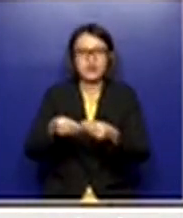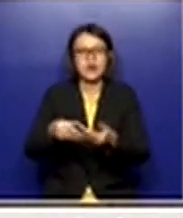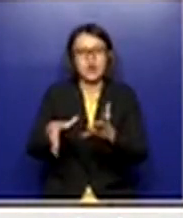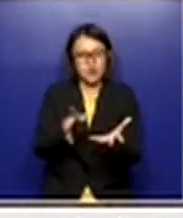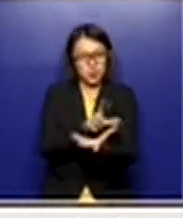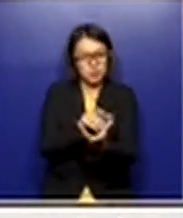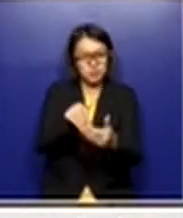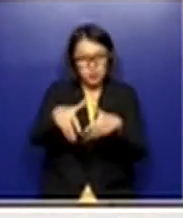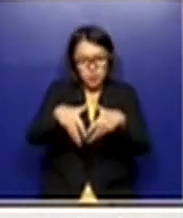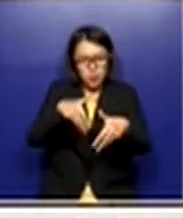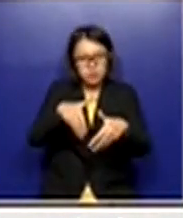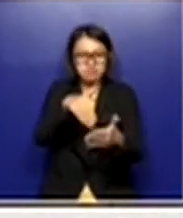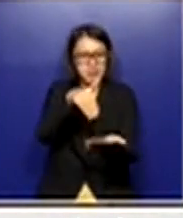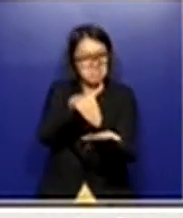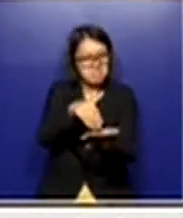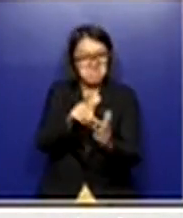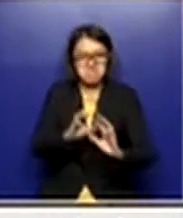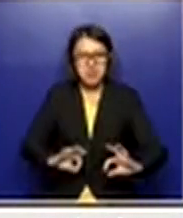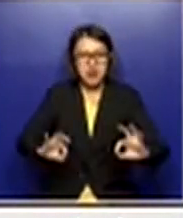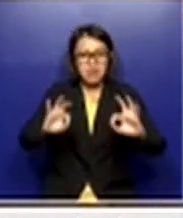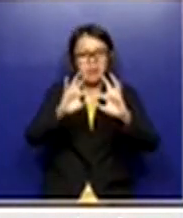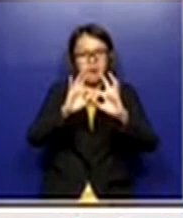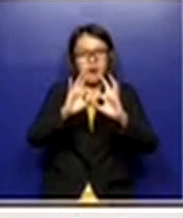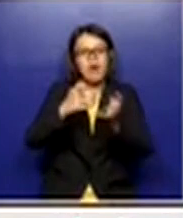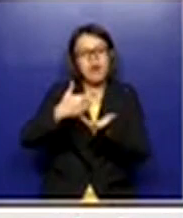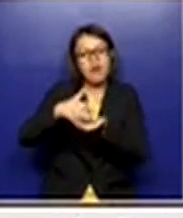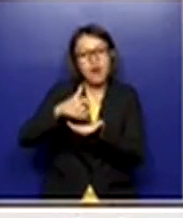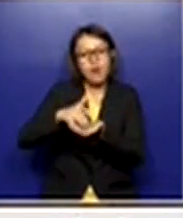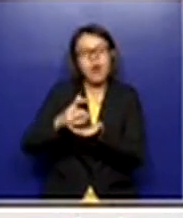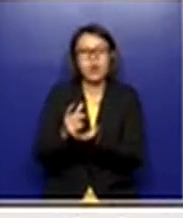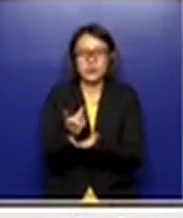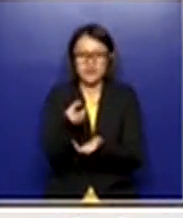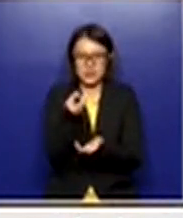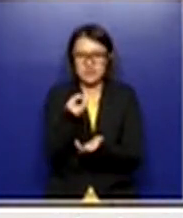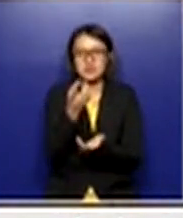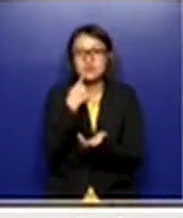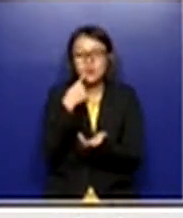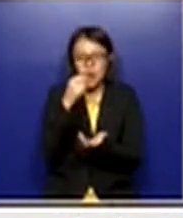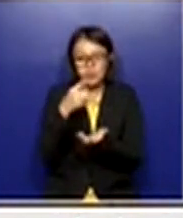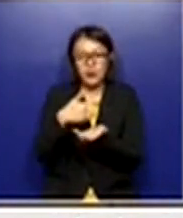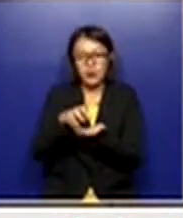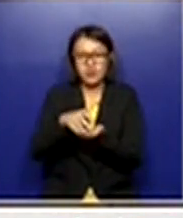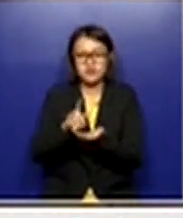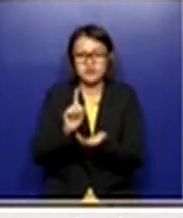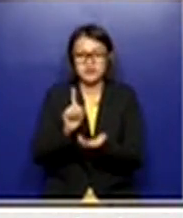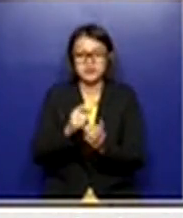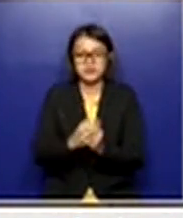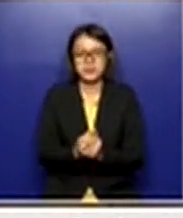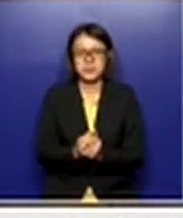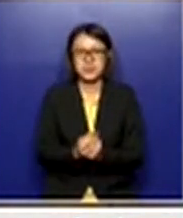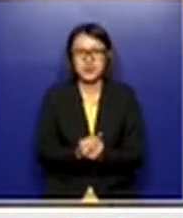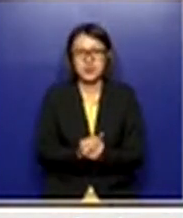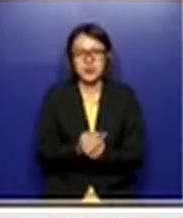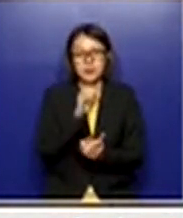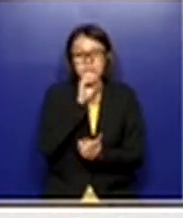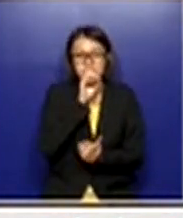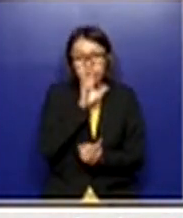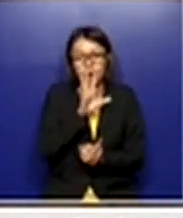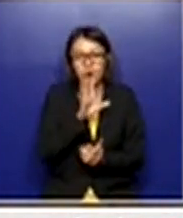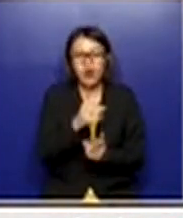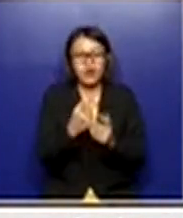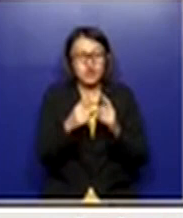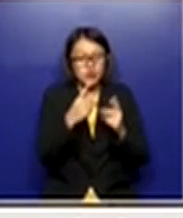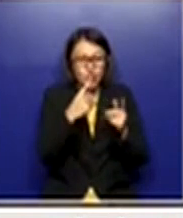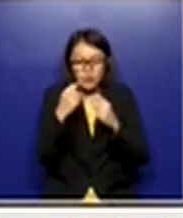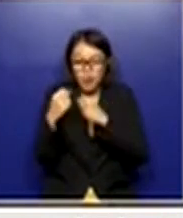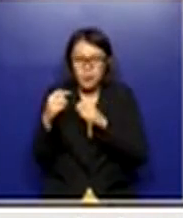ของการทำงานจริงๆดิฉันมีประเด็นสั้นๆที่อยากจะตอบคำถามของหลายๆท่านนะคะคงจะไม่ได้นำมาตอบได้หม